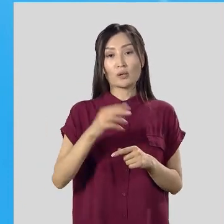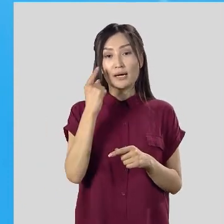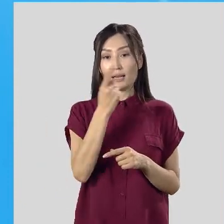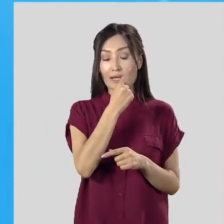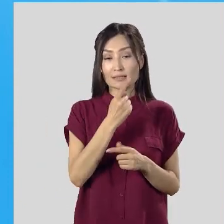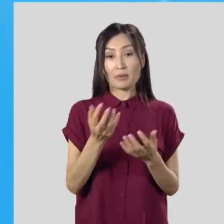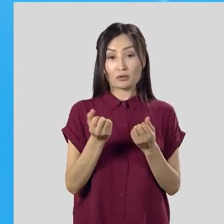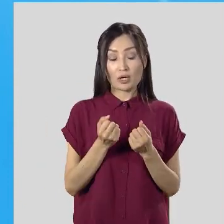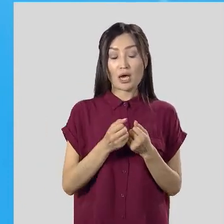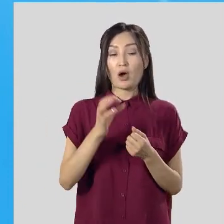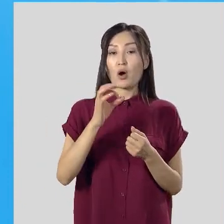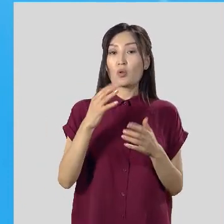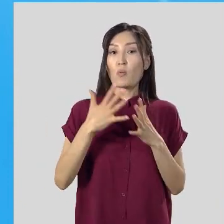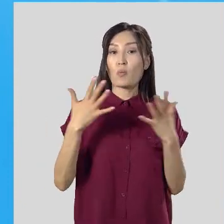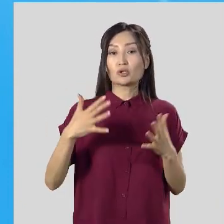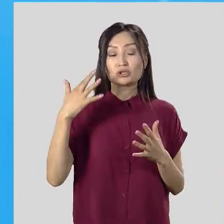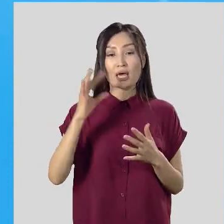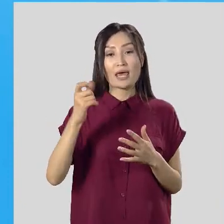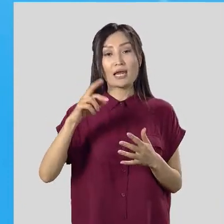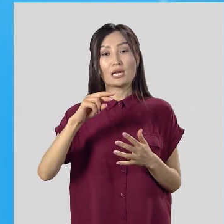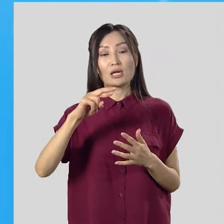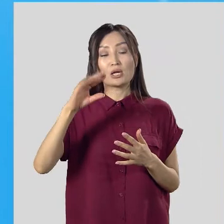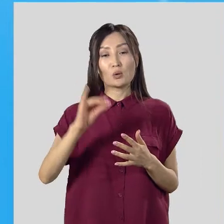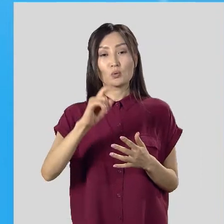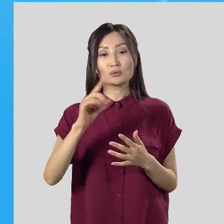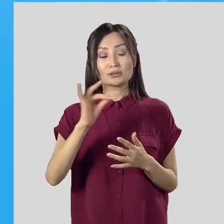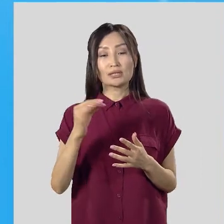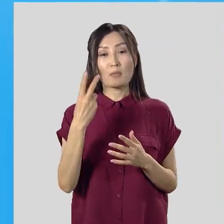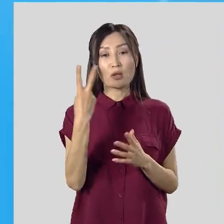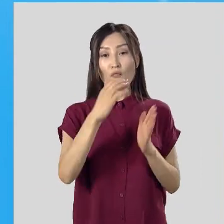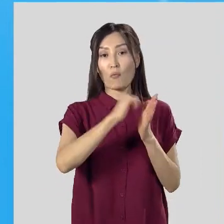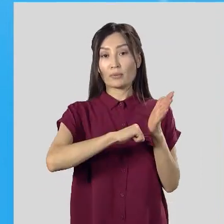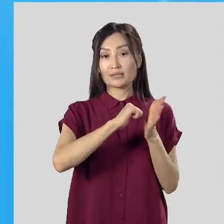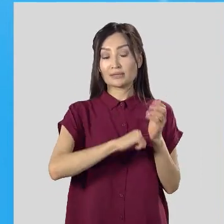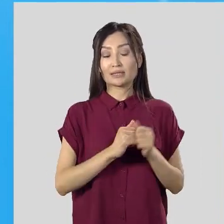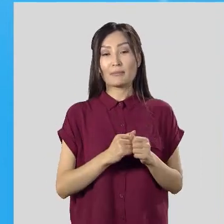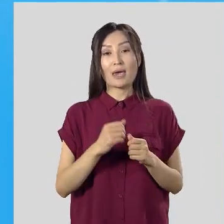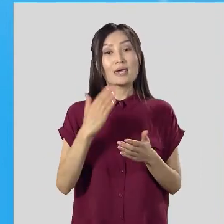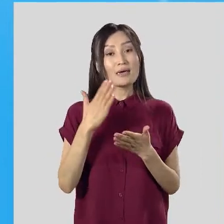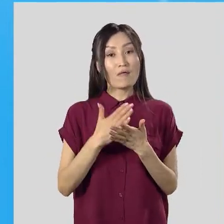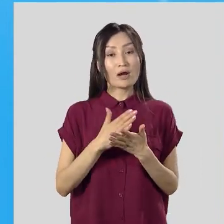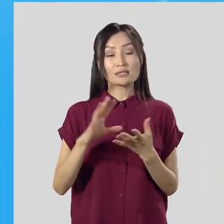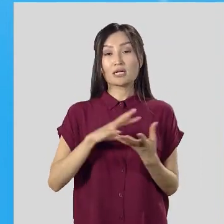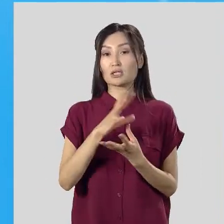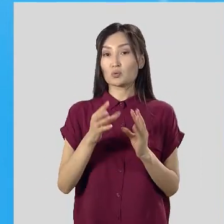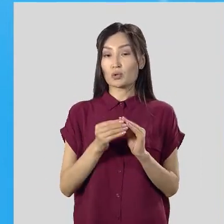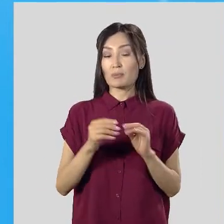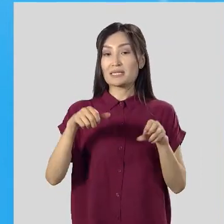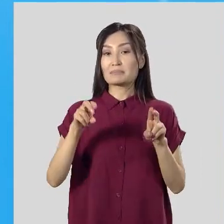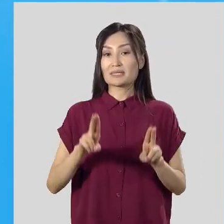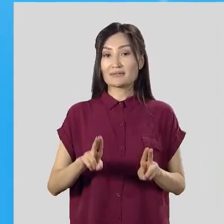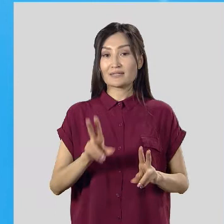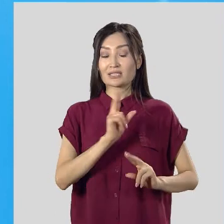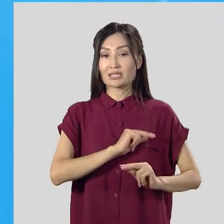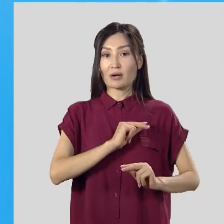всего оптические иллюзии возникают сразу по двум причинам. Являются результатом